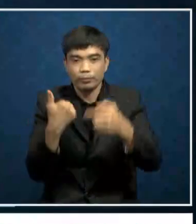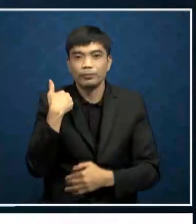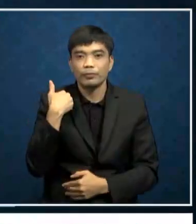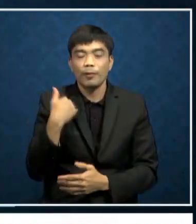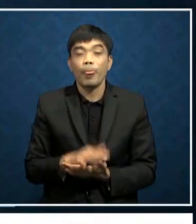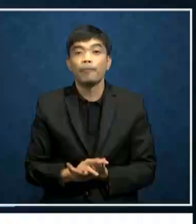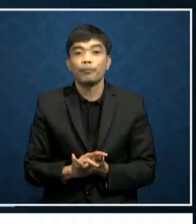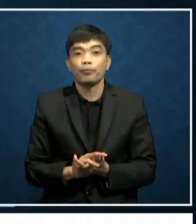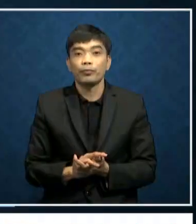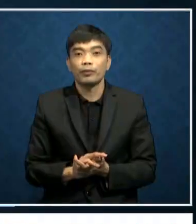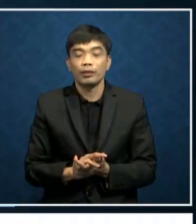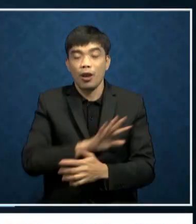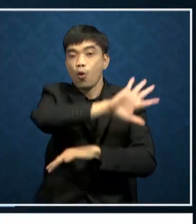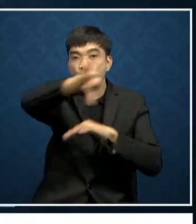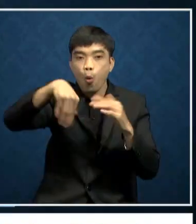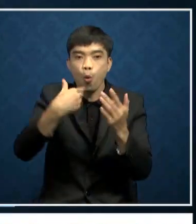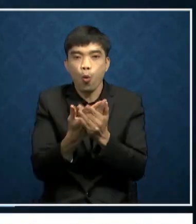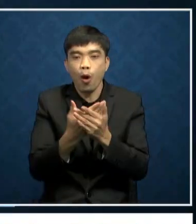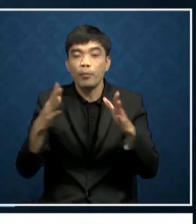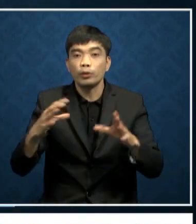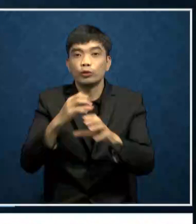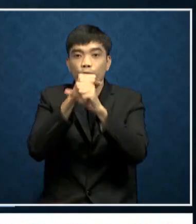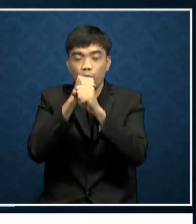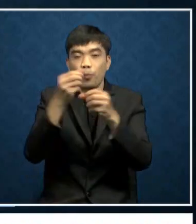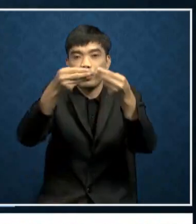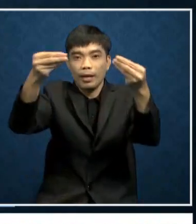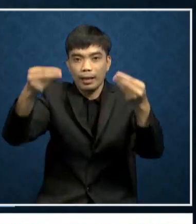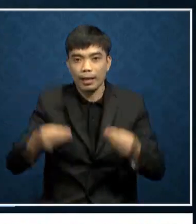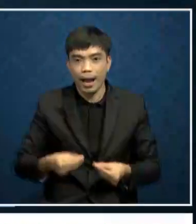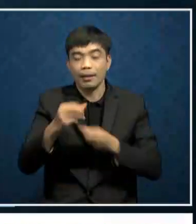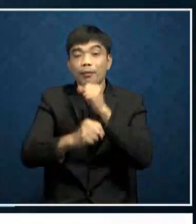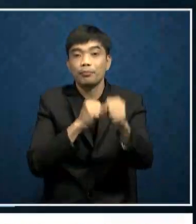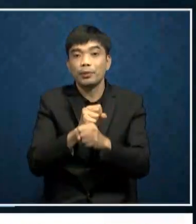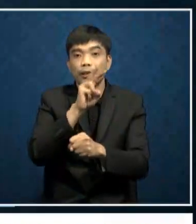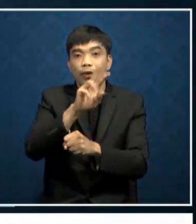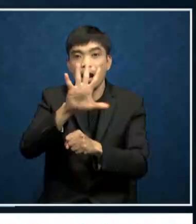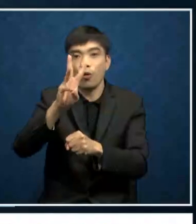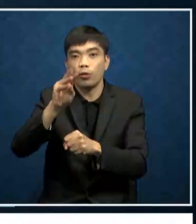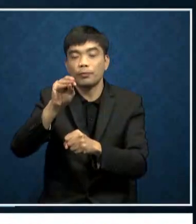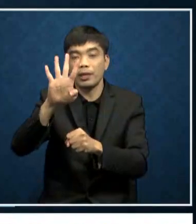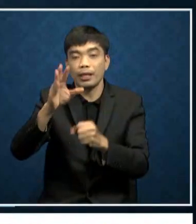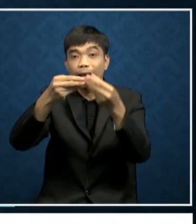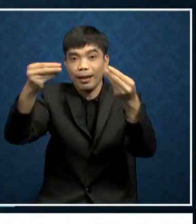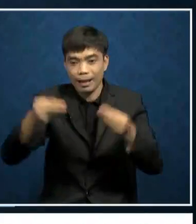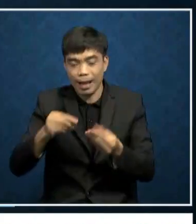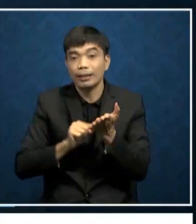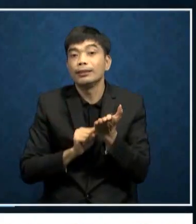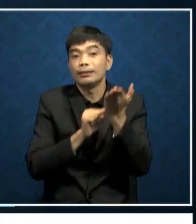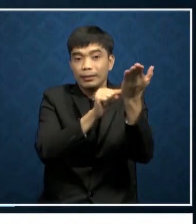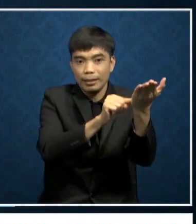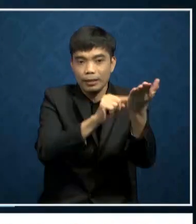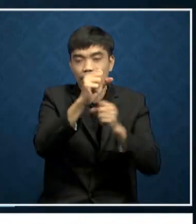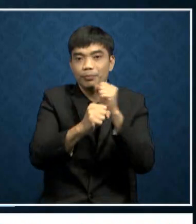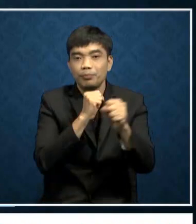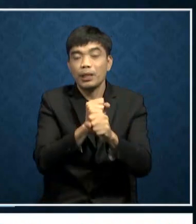พิจารณาภาพรวมของรายงานประจำปีพ.ศ2564การเสนอรายงานประจำปีงบ